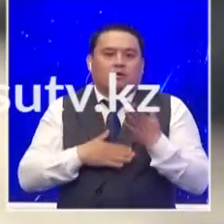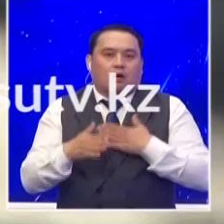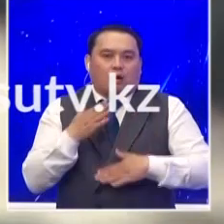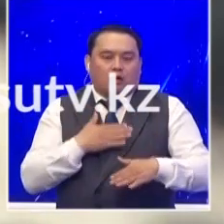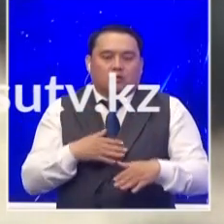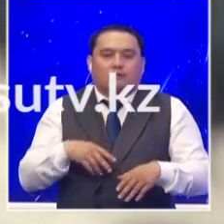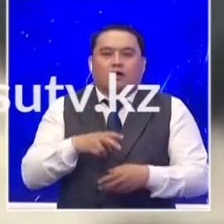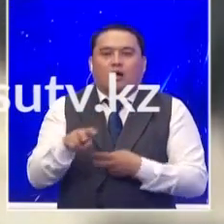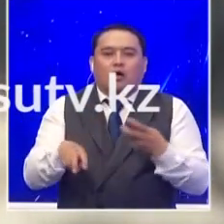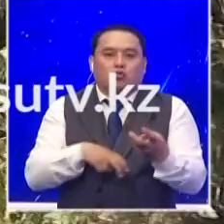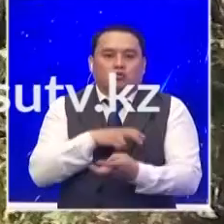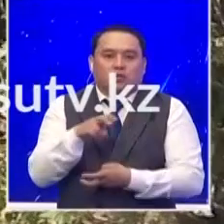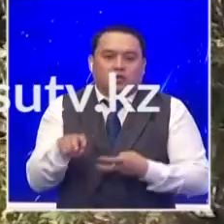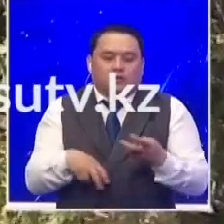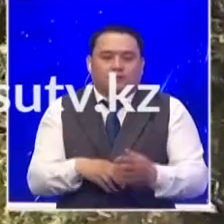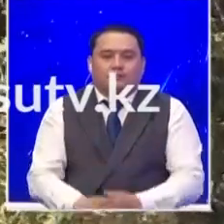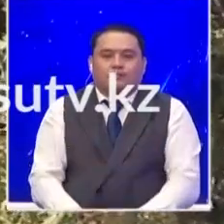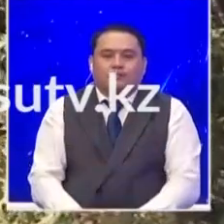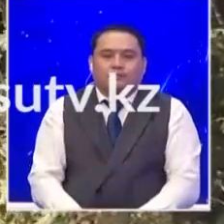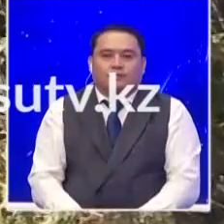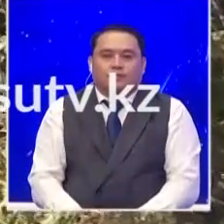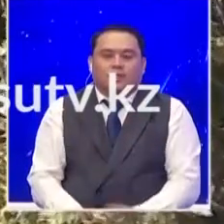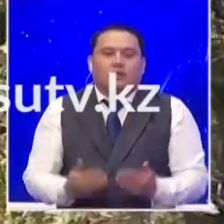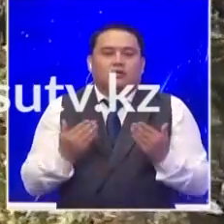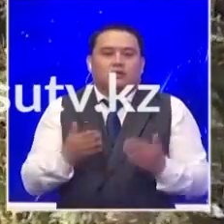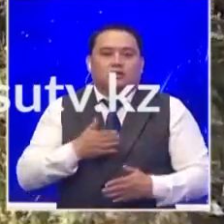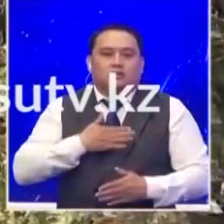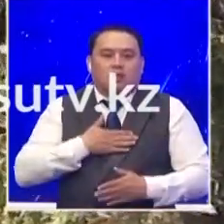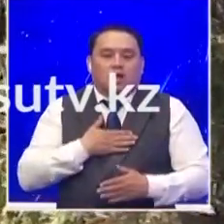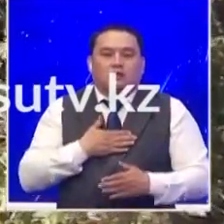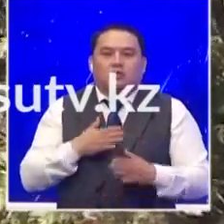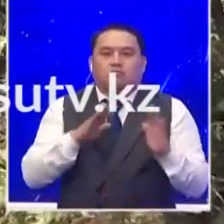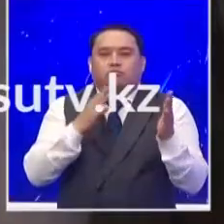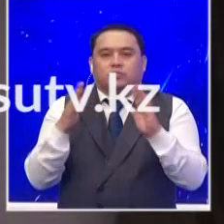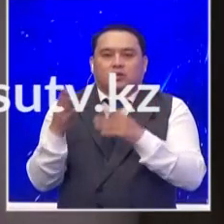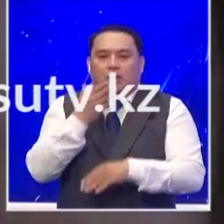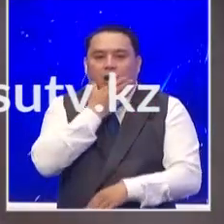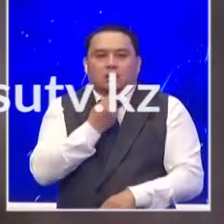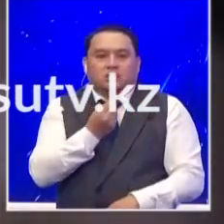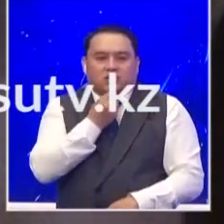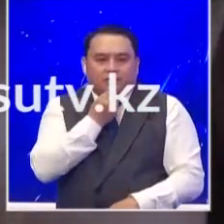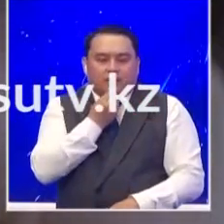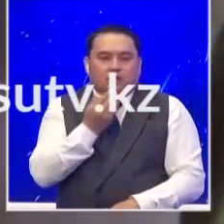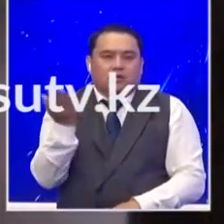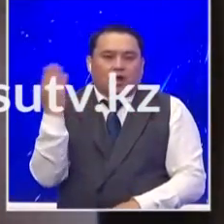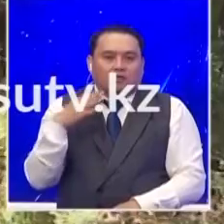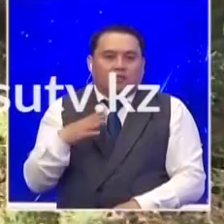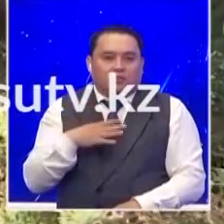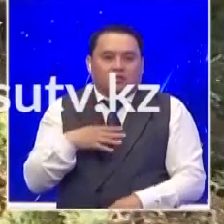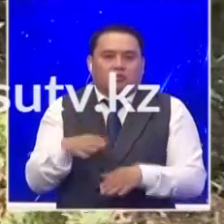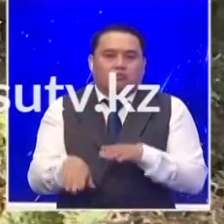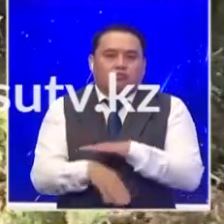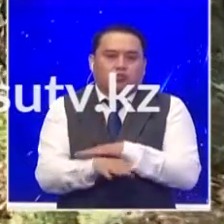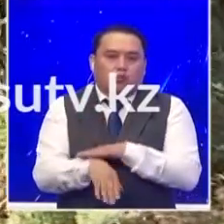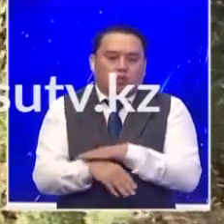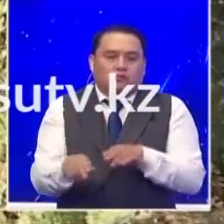– карусели и аттракционы. Сейчас наш парк стал очень красивый. Раньше парк был разрушен, но